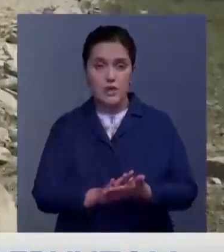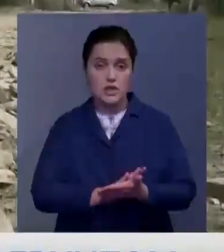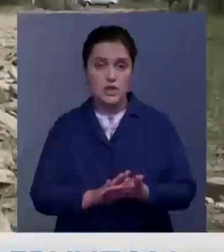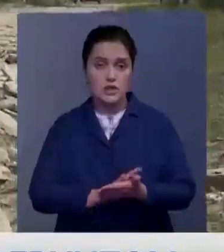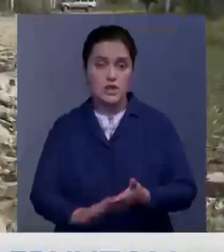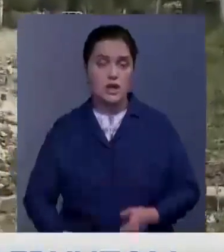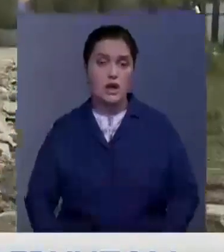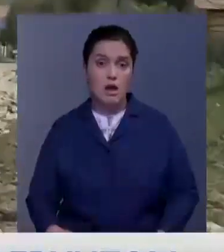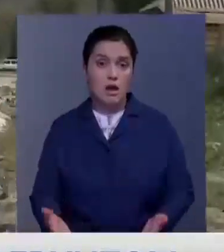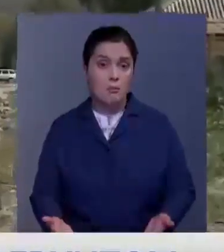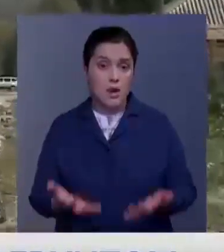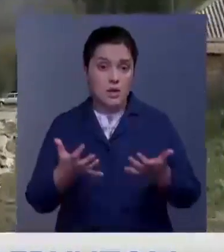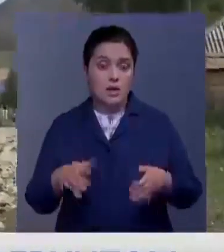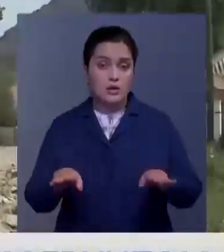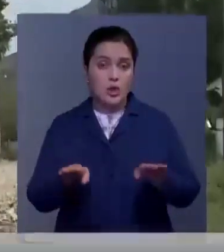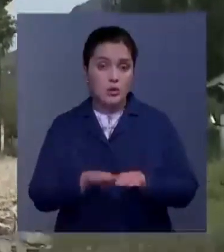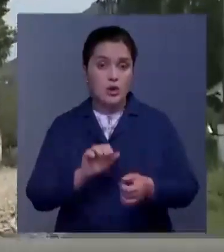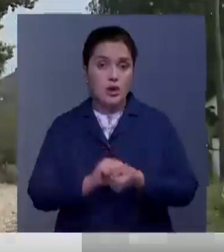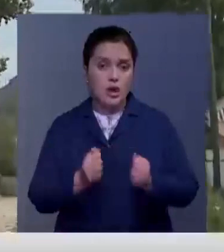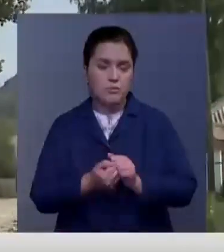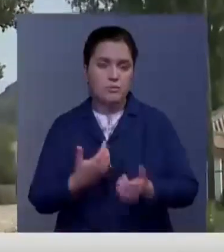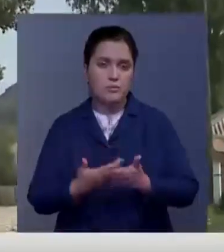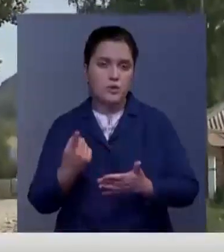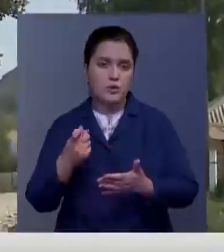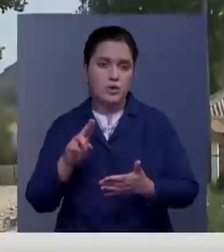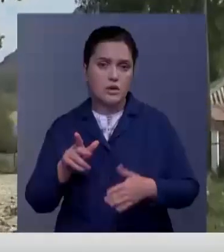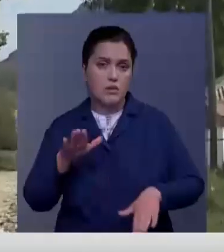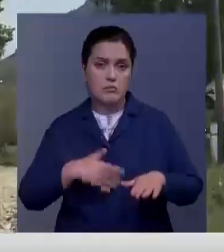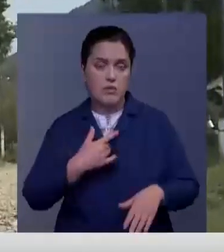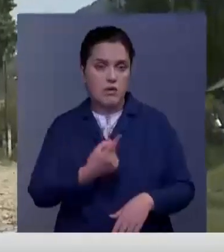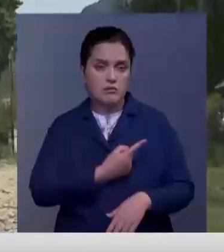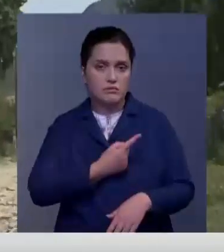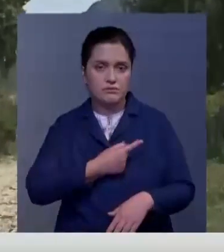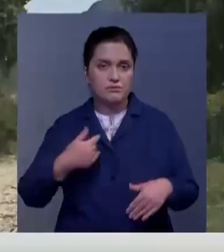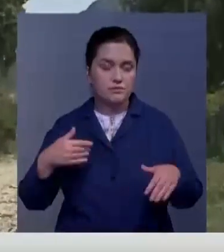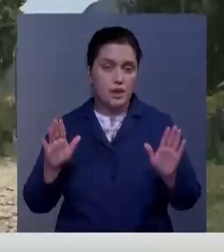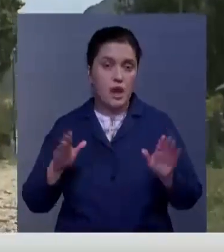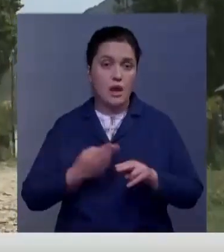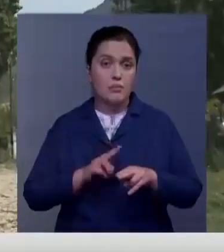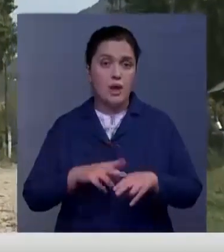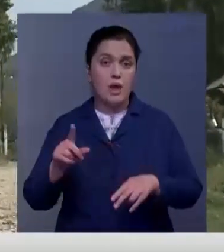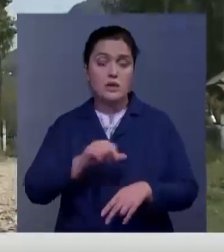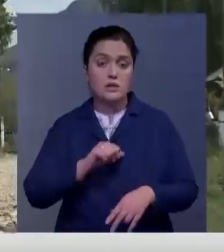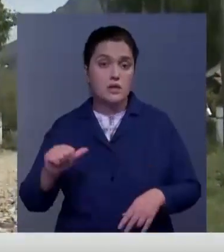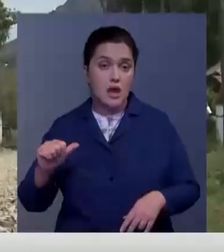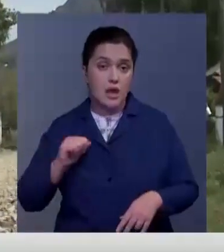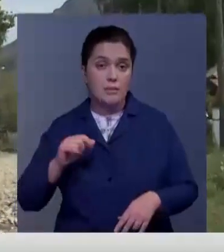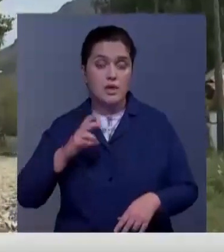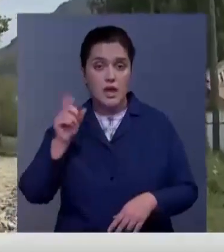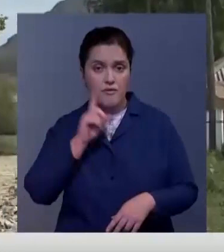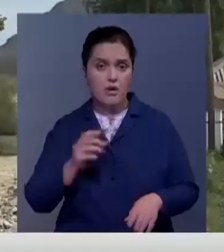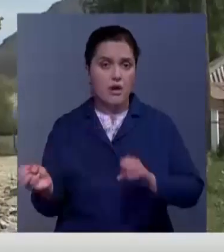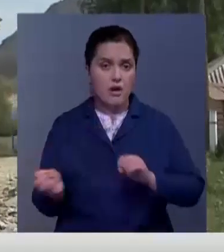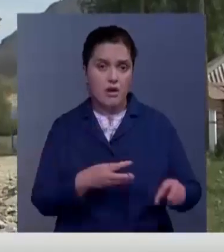такой камень весом под 100 килограммов, а то и больше, мне одной точно не под силу. А вот жителям Новополяковки пришлось на время превратиться